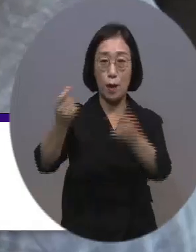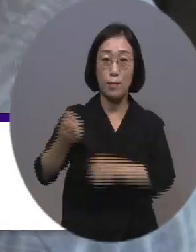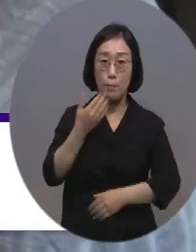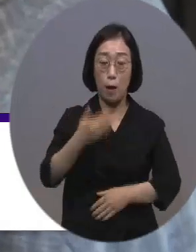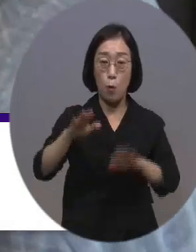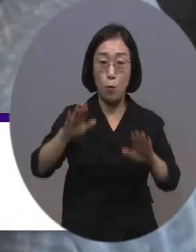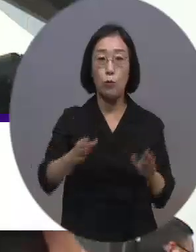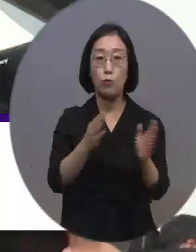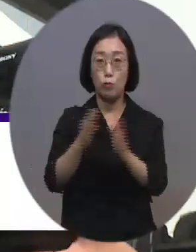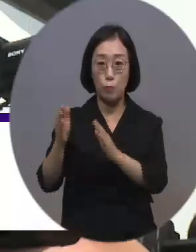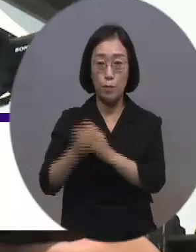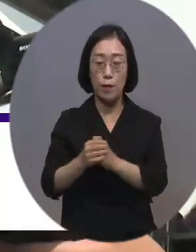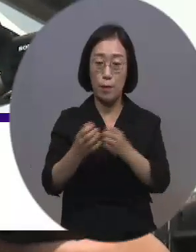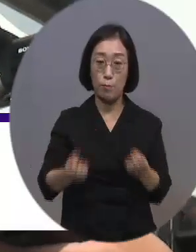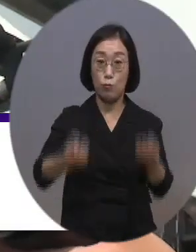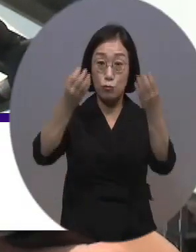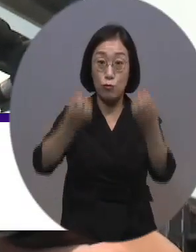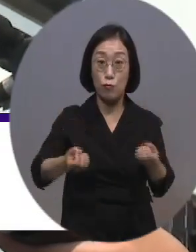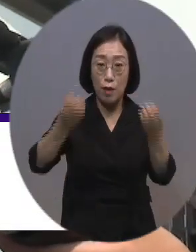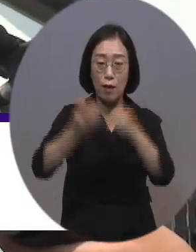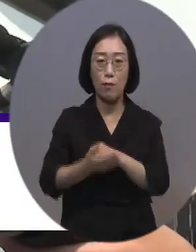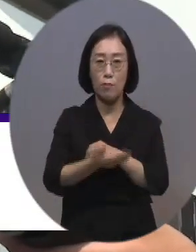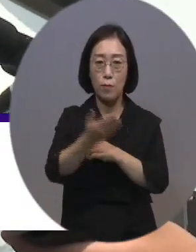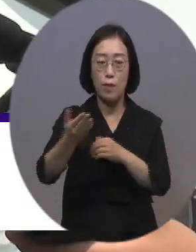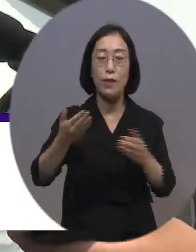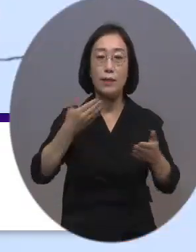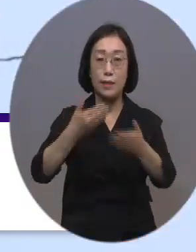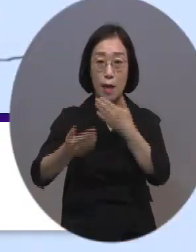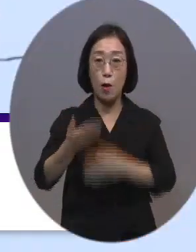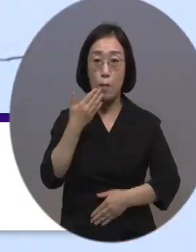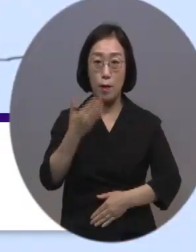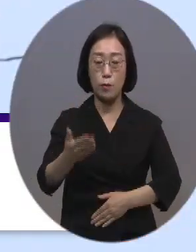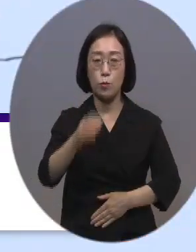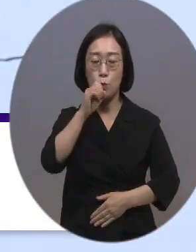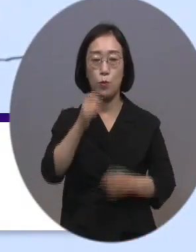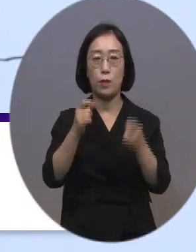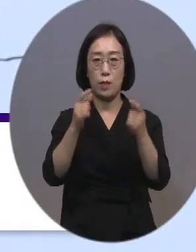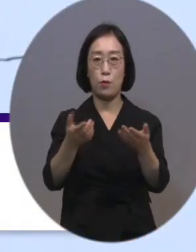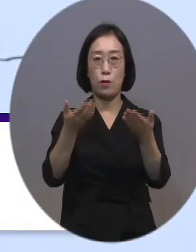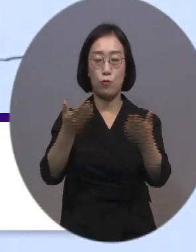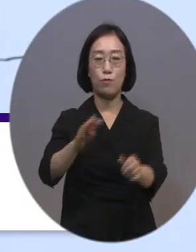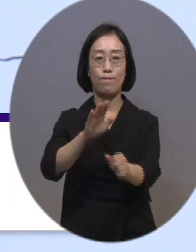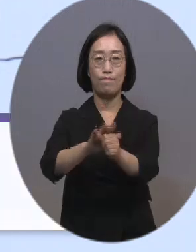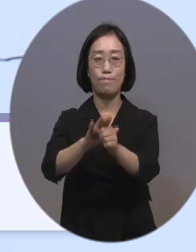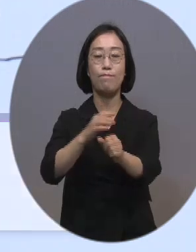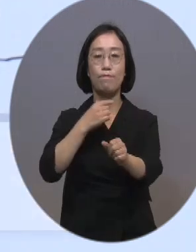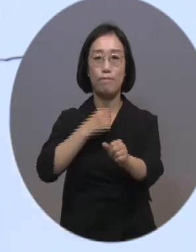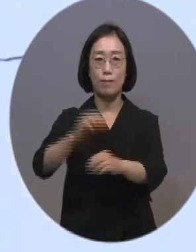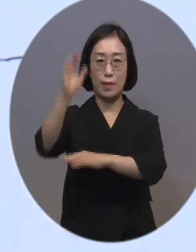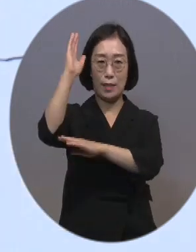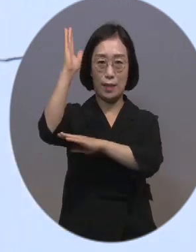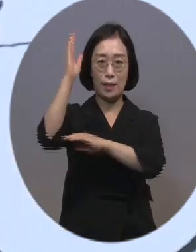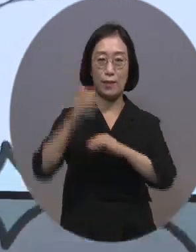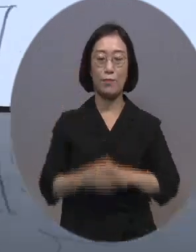다양한 무대와 행사들이 일상에서 통일을 체험할 수 있는 좋은 기회가 되기를 기대한다고 전했습니다.